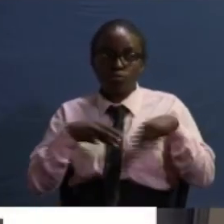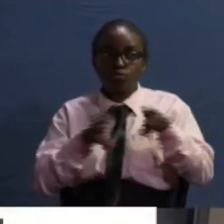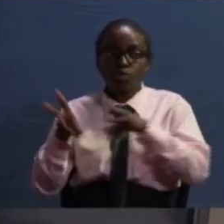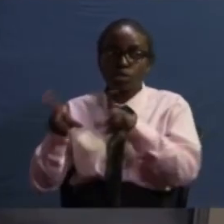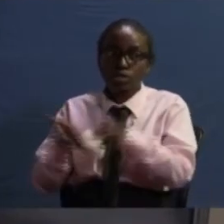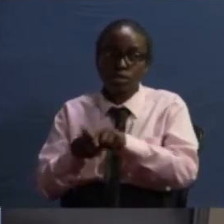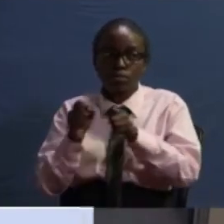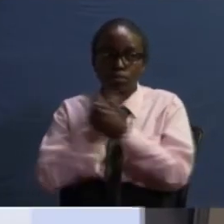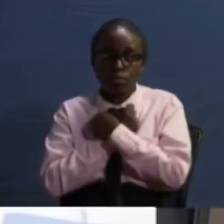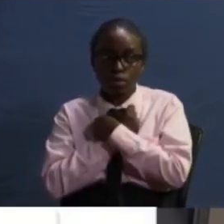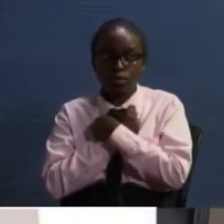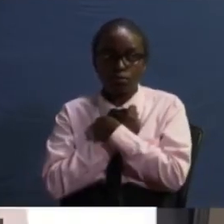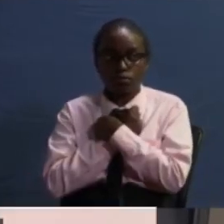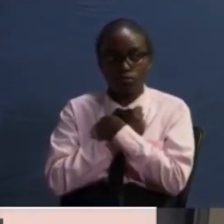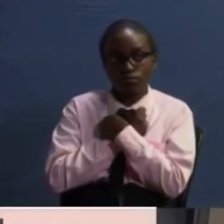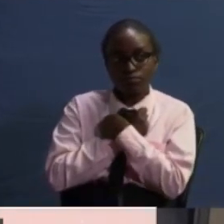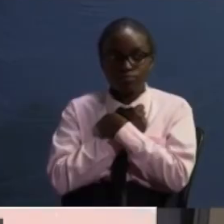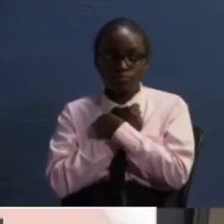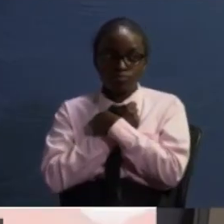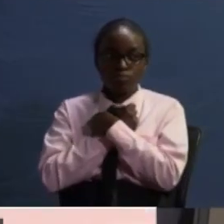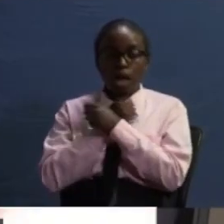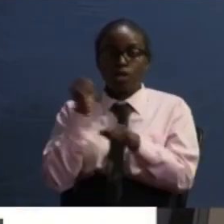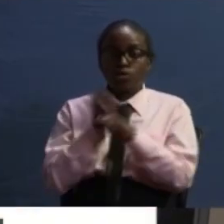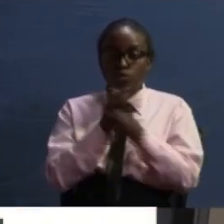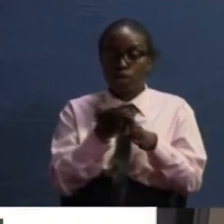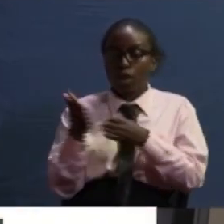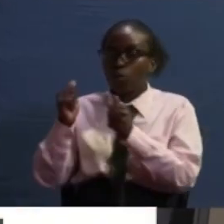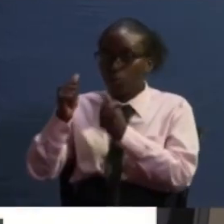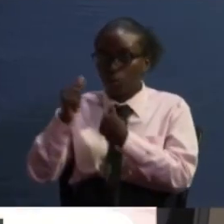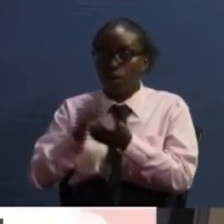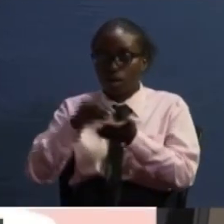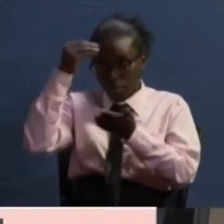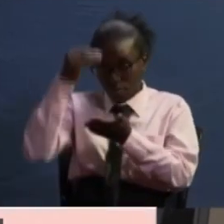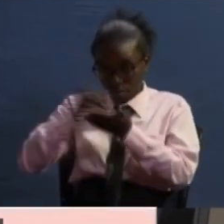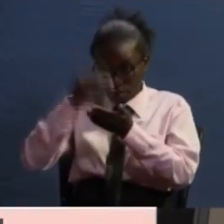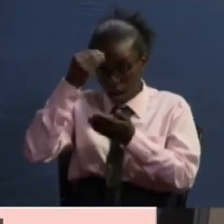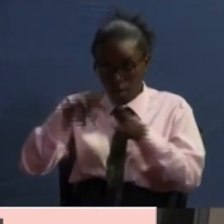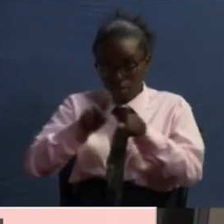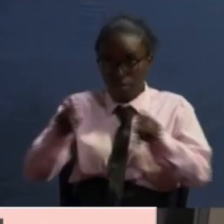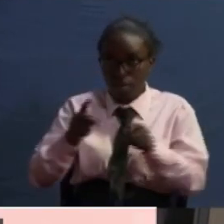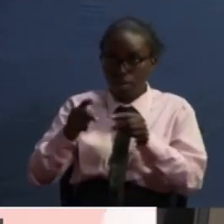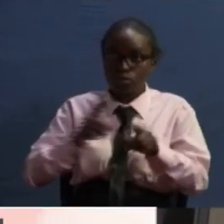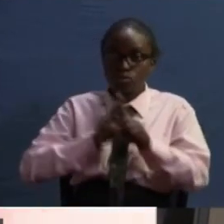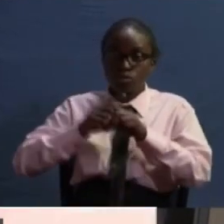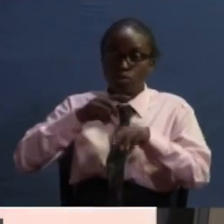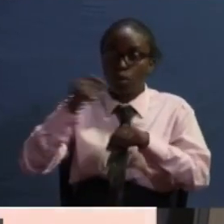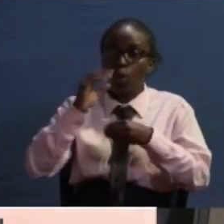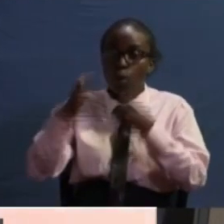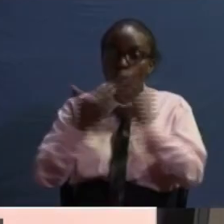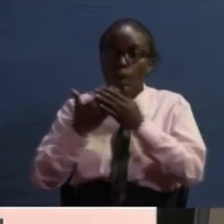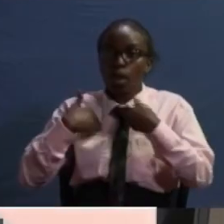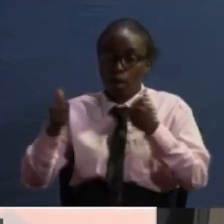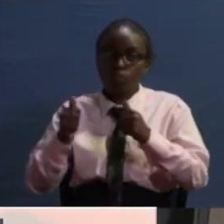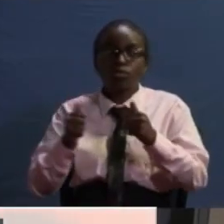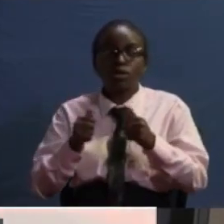wanapenda kufanya hiyo masomo na ama kwa mahali wanapenda pale wakienda huko. Na tumeona hii ya kwamba